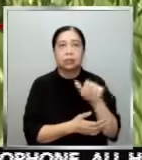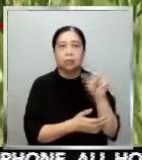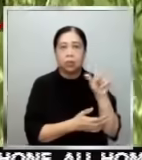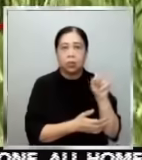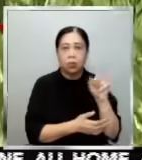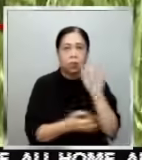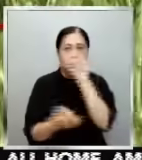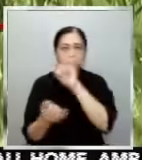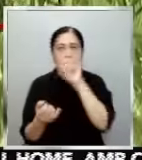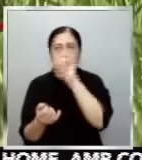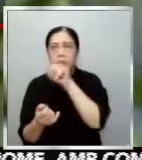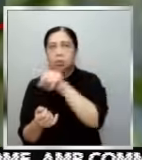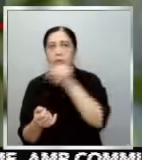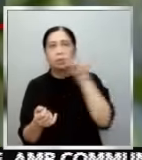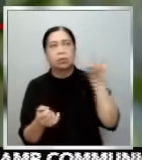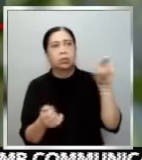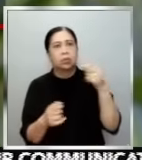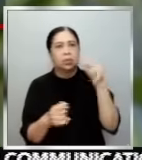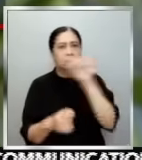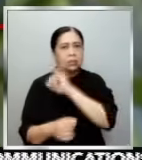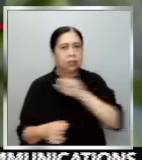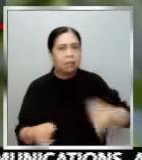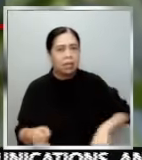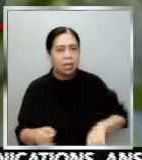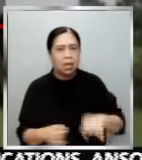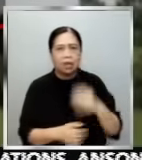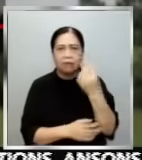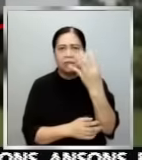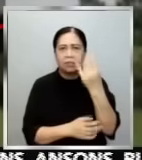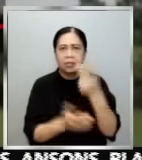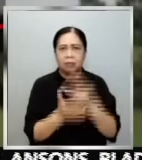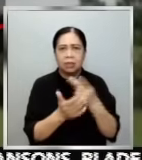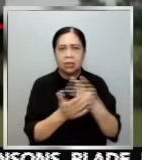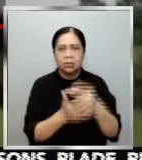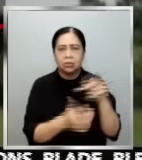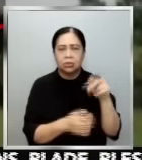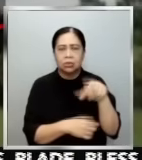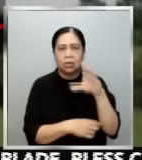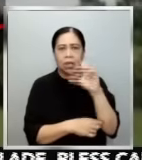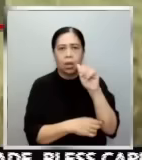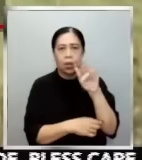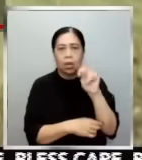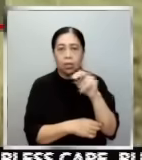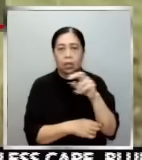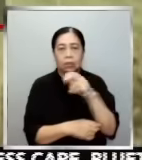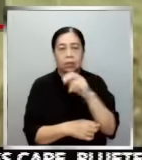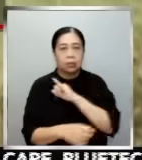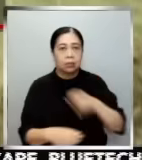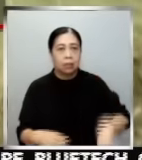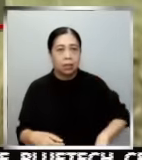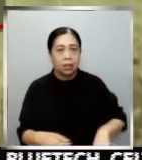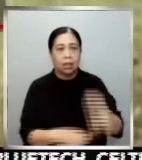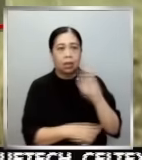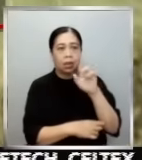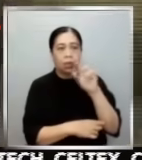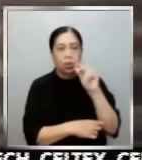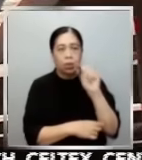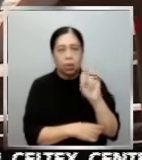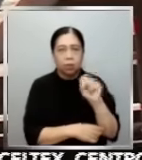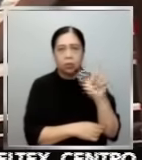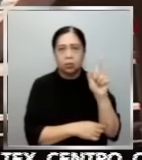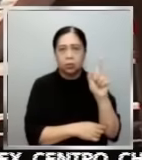diyan sa Isabela Php1 diyan sa kawayan at sa Roxas ay 2150 to